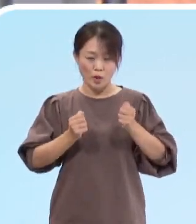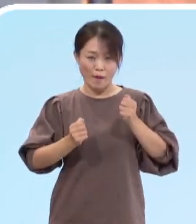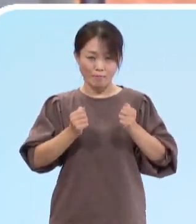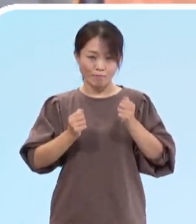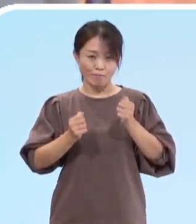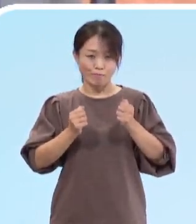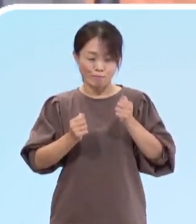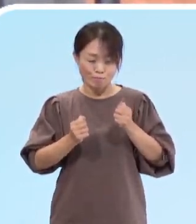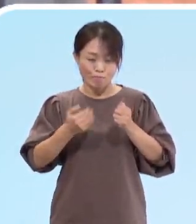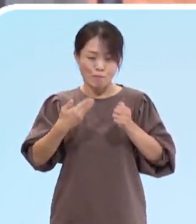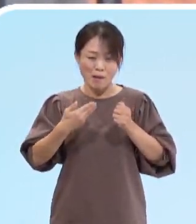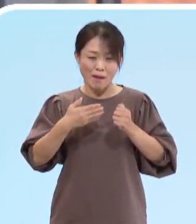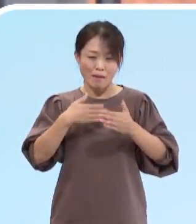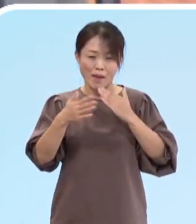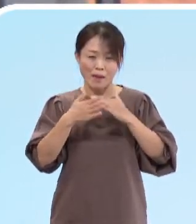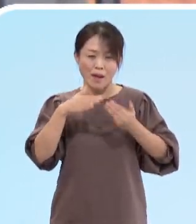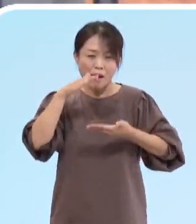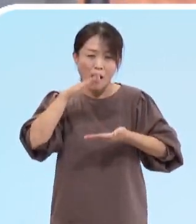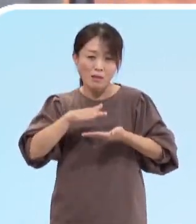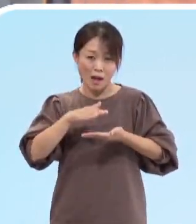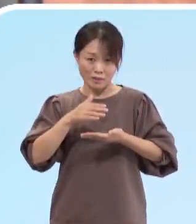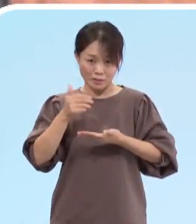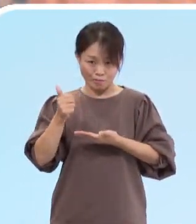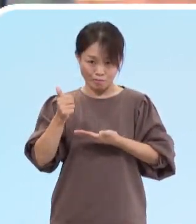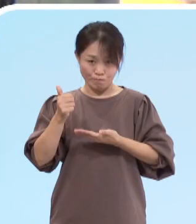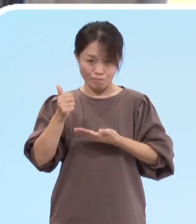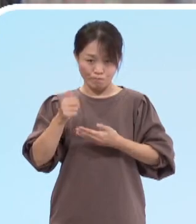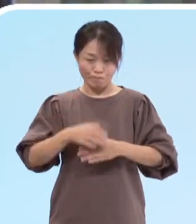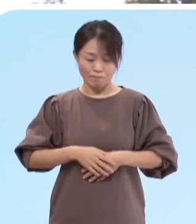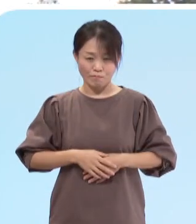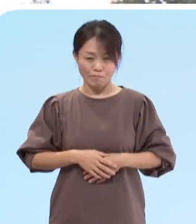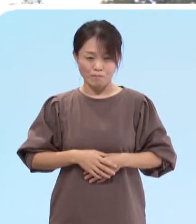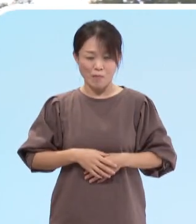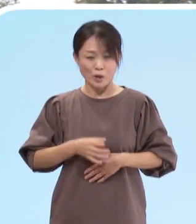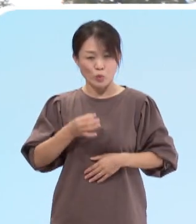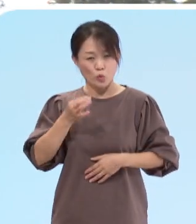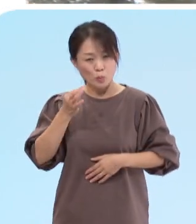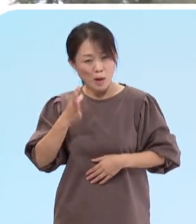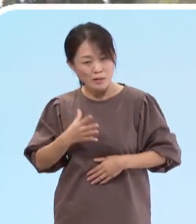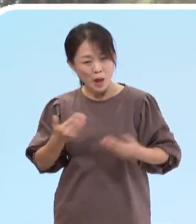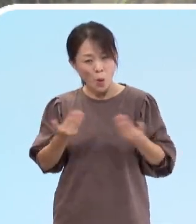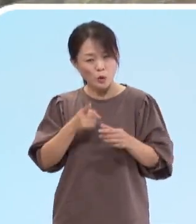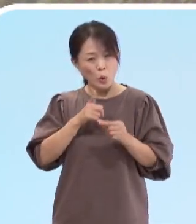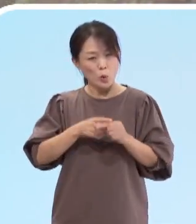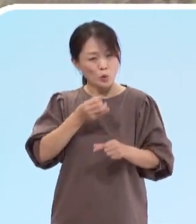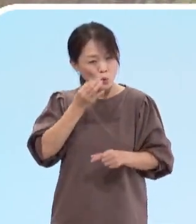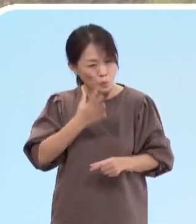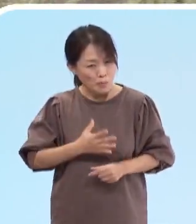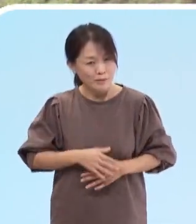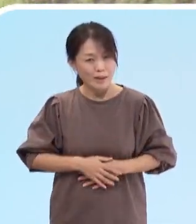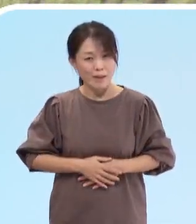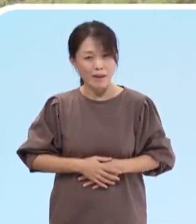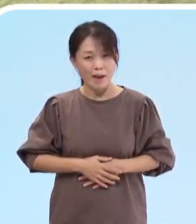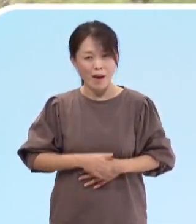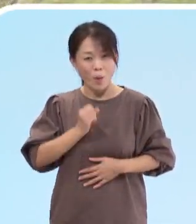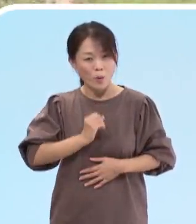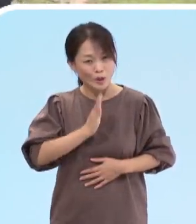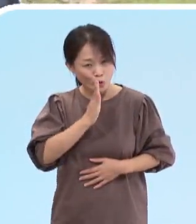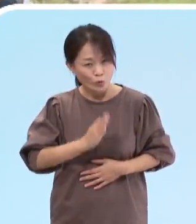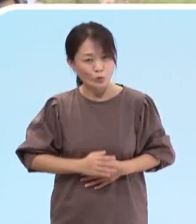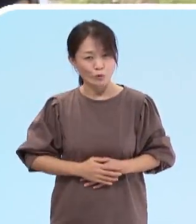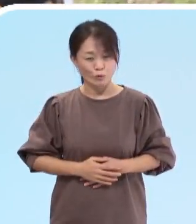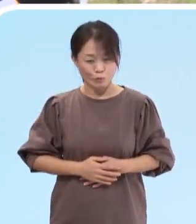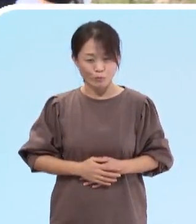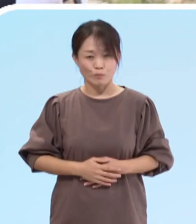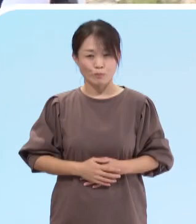運転しているのはまだ経験が浅い作業員さんです。 すいません、お仕事中によ ろ